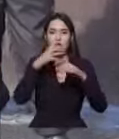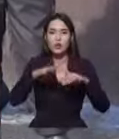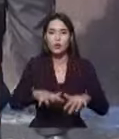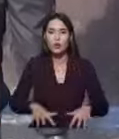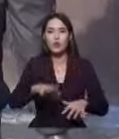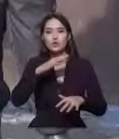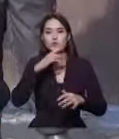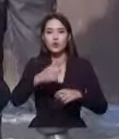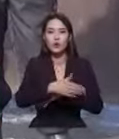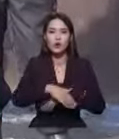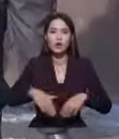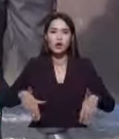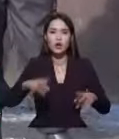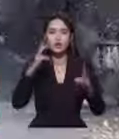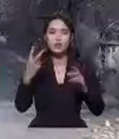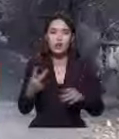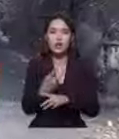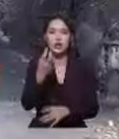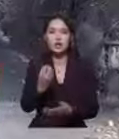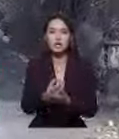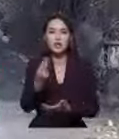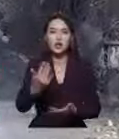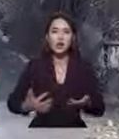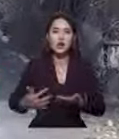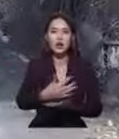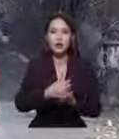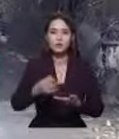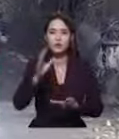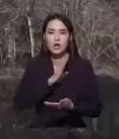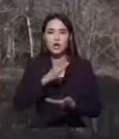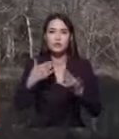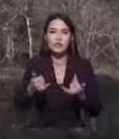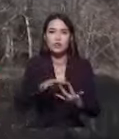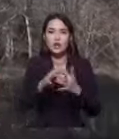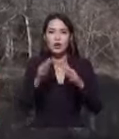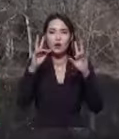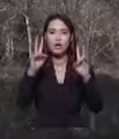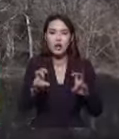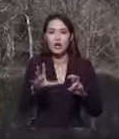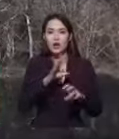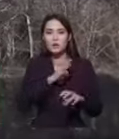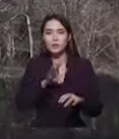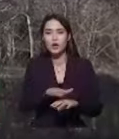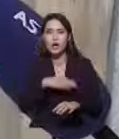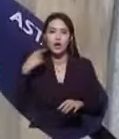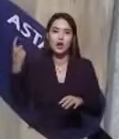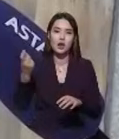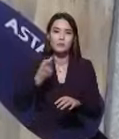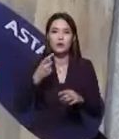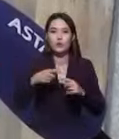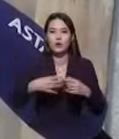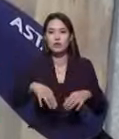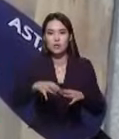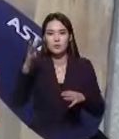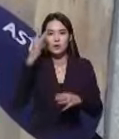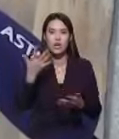тіккен олар жарық пен суға екі есе қымбат ақша жинап келген. Енді саяжай ауыл мәртебесін алса, біраз ақшадан қағылайын деп тұр дейді. Егер